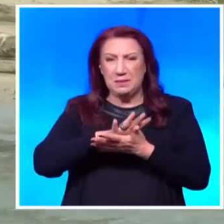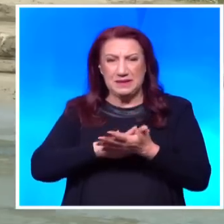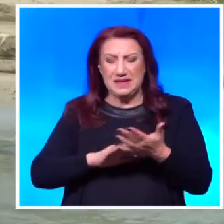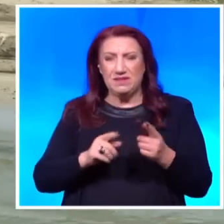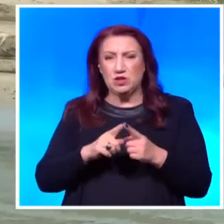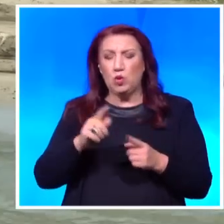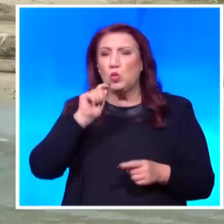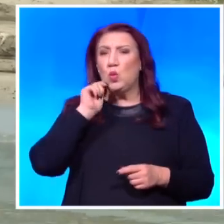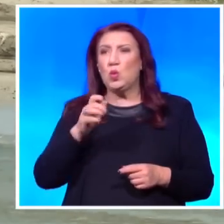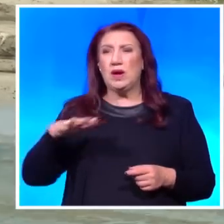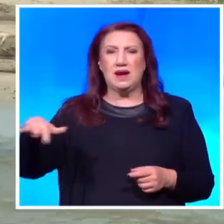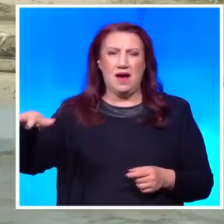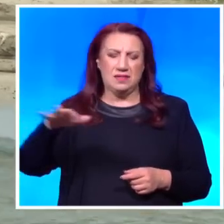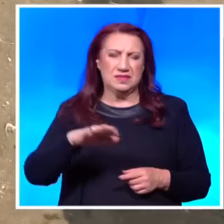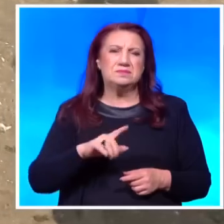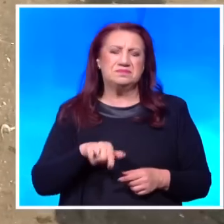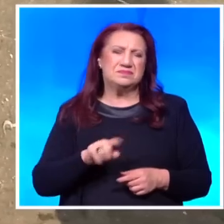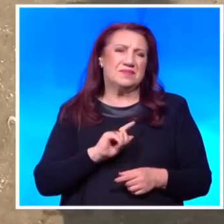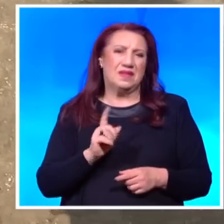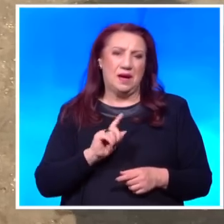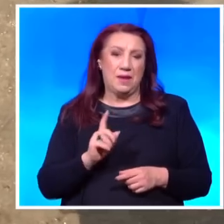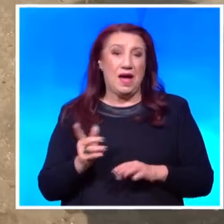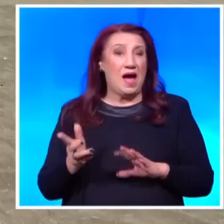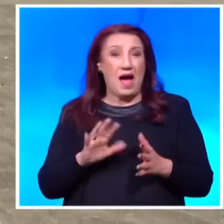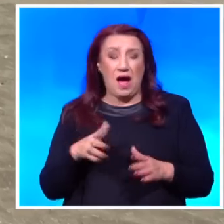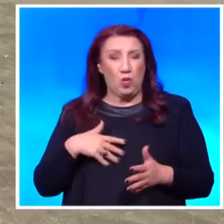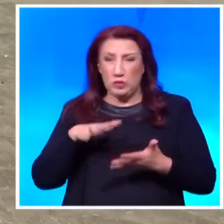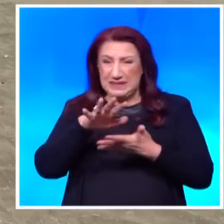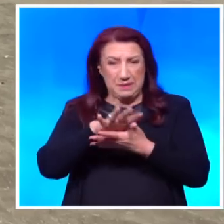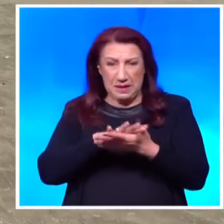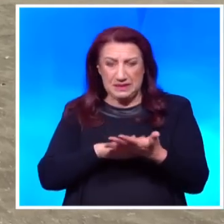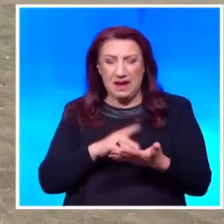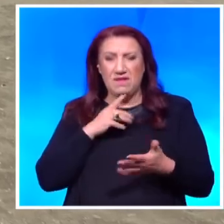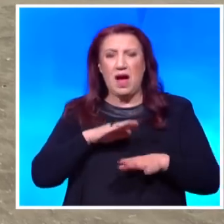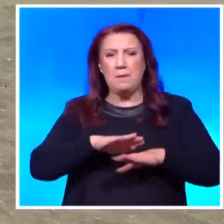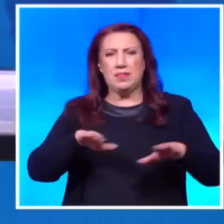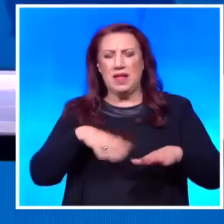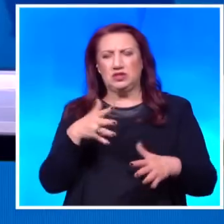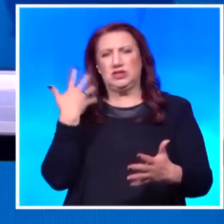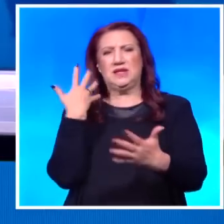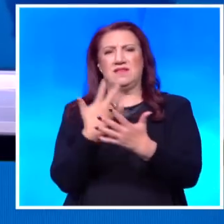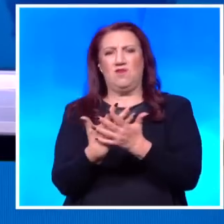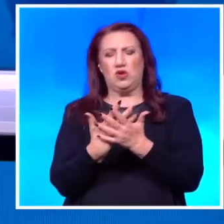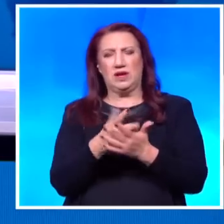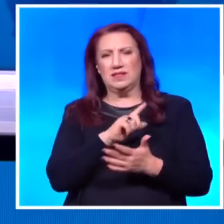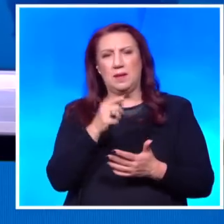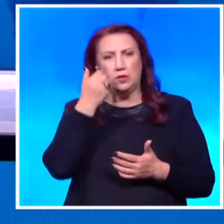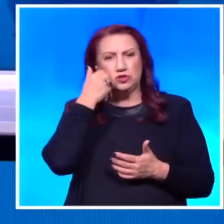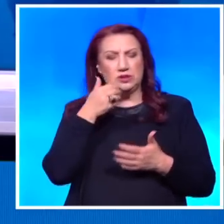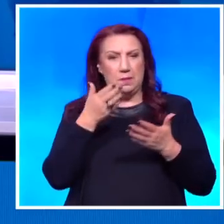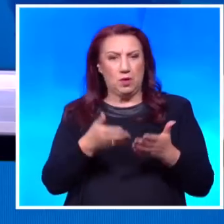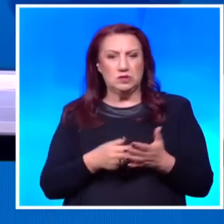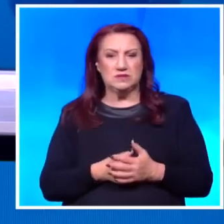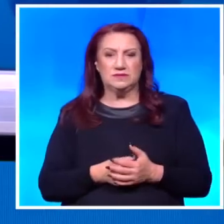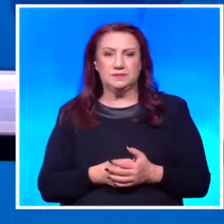украински води, твърде малко. В случай на замърсяване плажът ще бъде забранен за ползване. По темата важна за